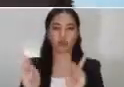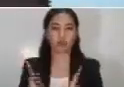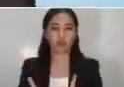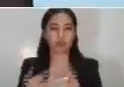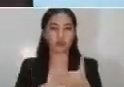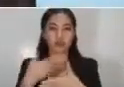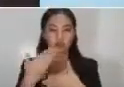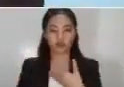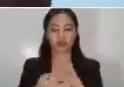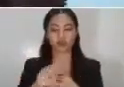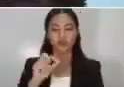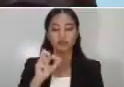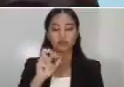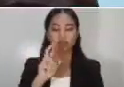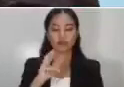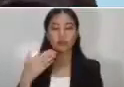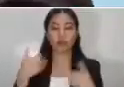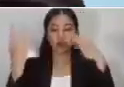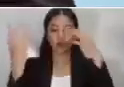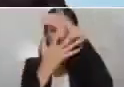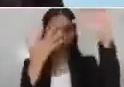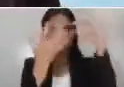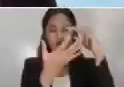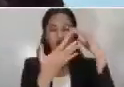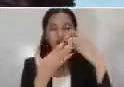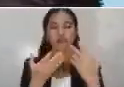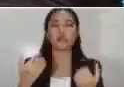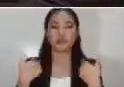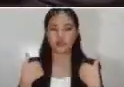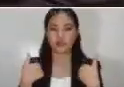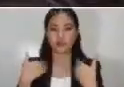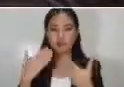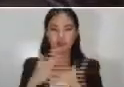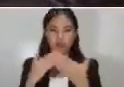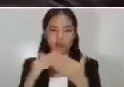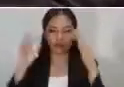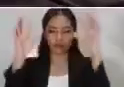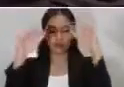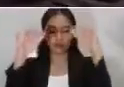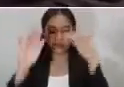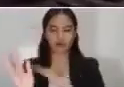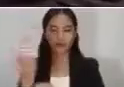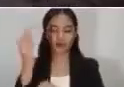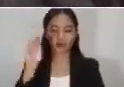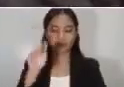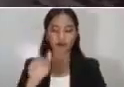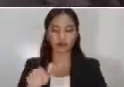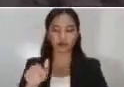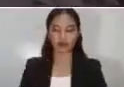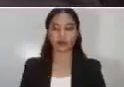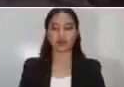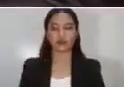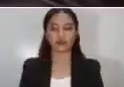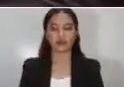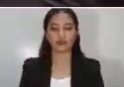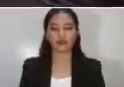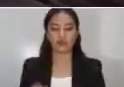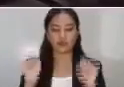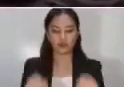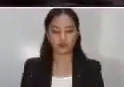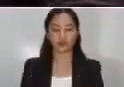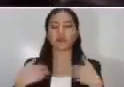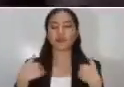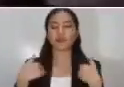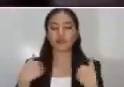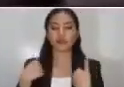at Iloilo. Dito naman sa Mindanao, umaga pa lang may mga aasahan ng heavy to intense rain sa malaking bahagi ng